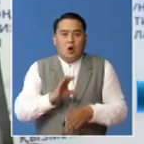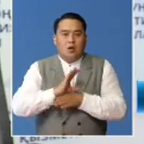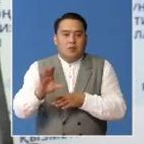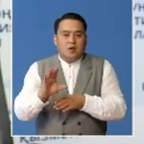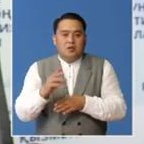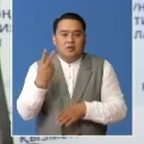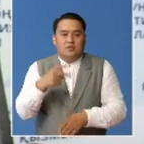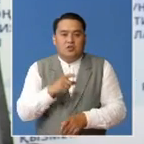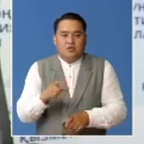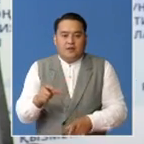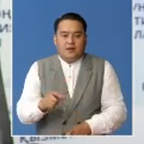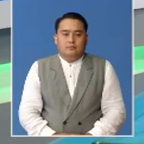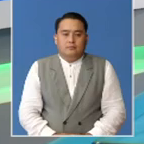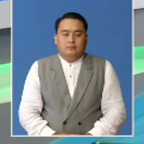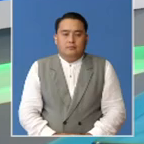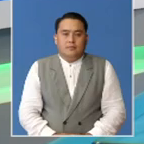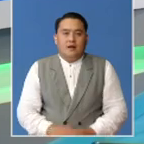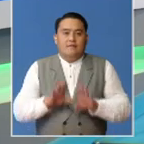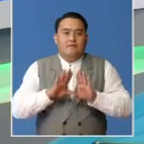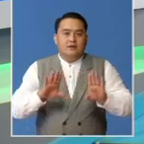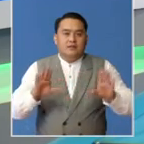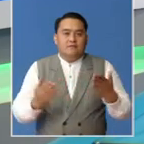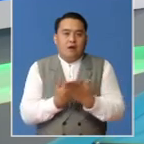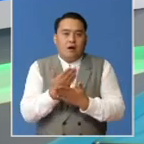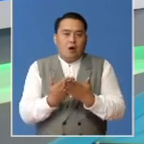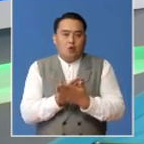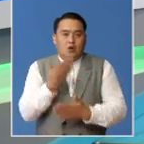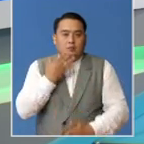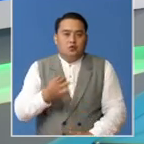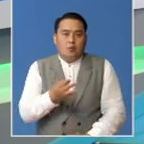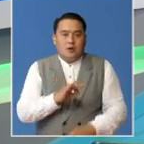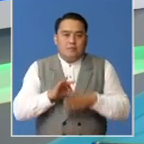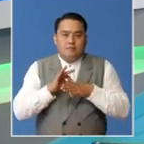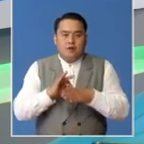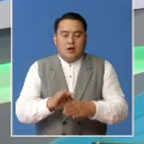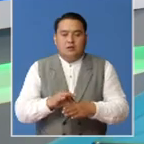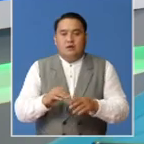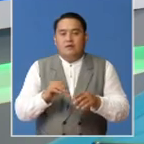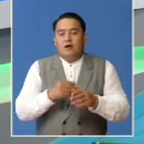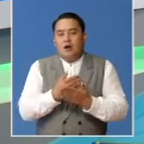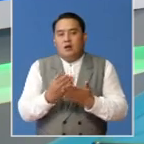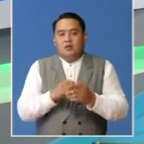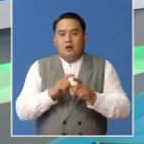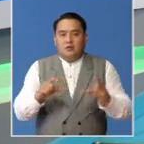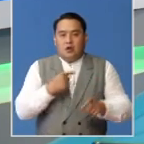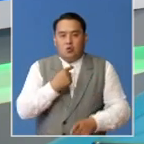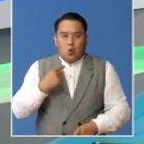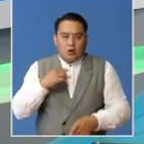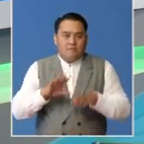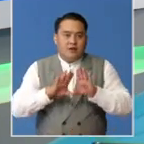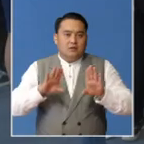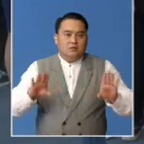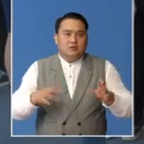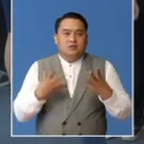отправятся 20 человек. Выставка картин художников ЖТСУ прошла в галерее Талдыкурган. В честь Дня города здесь